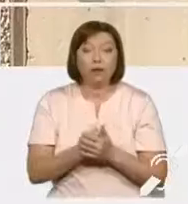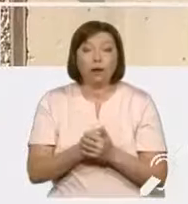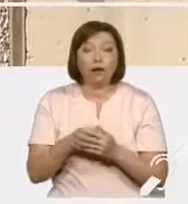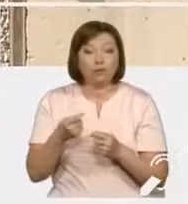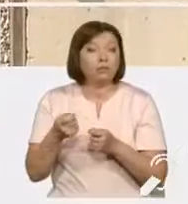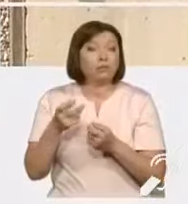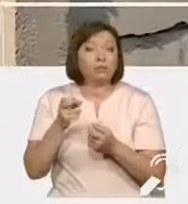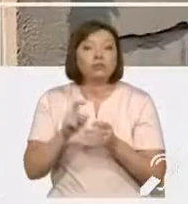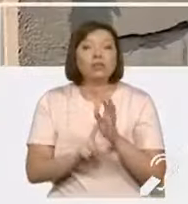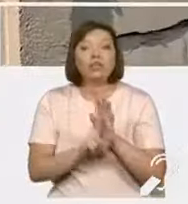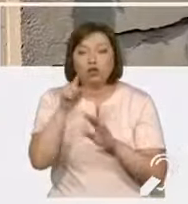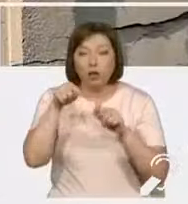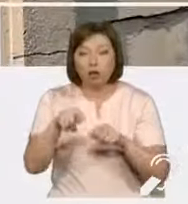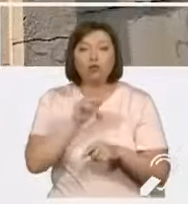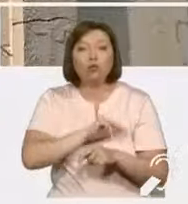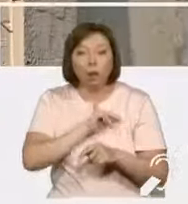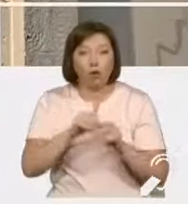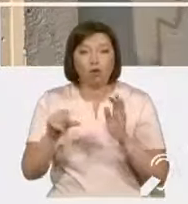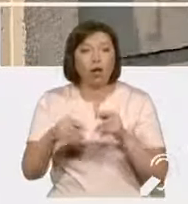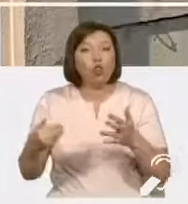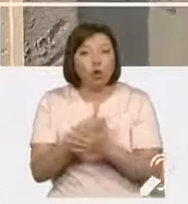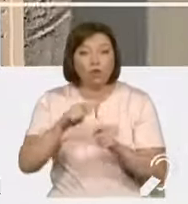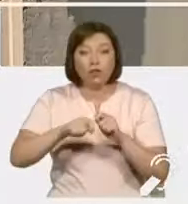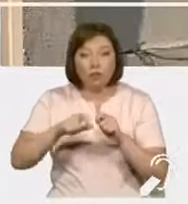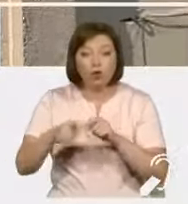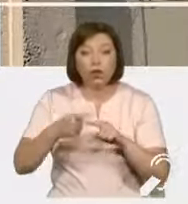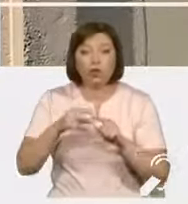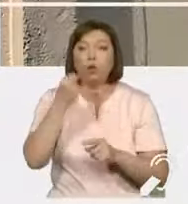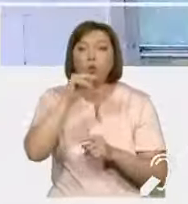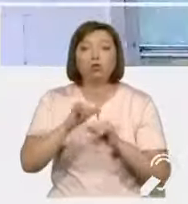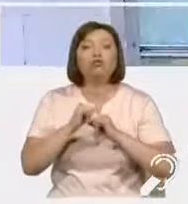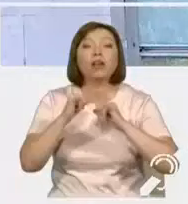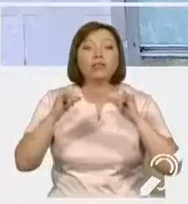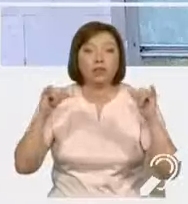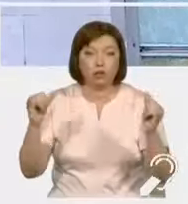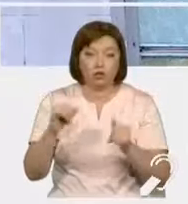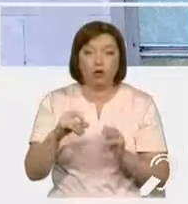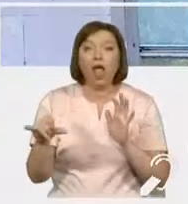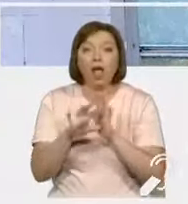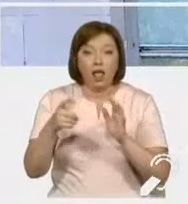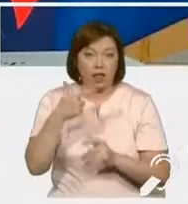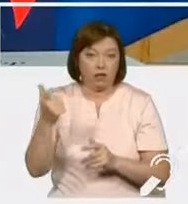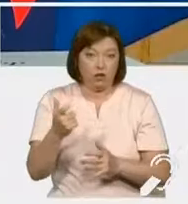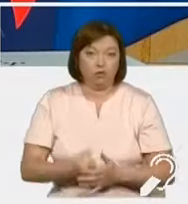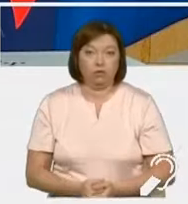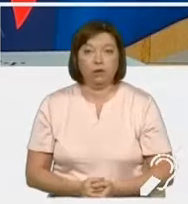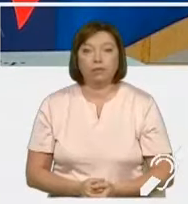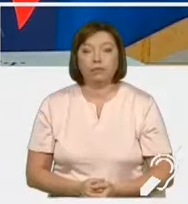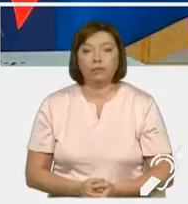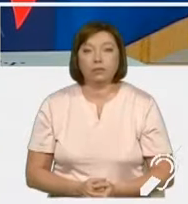noi furnizori pe piața locală a energiei va contribui la dezvoltarea sectorului.